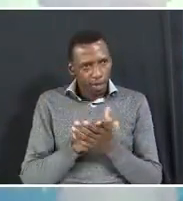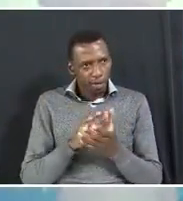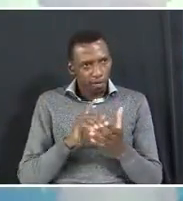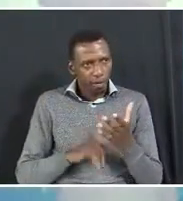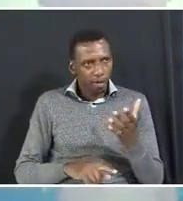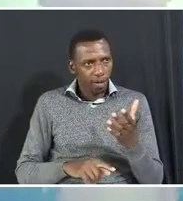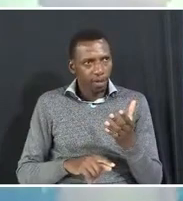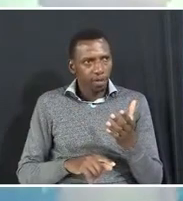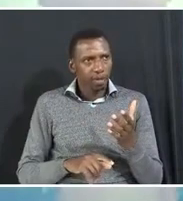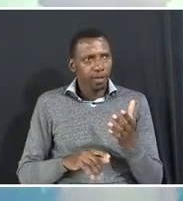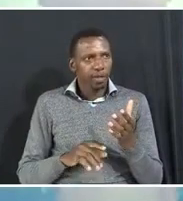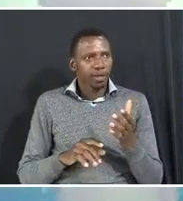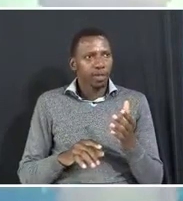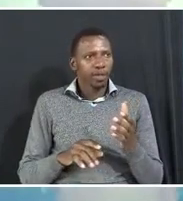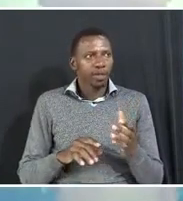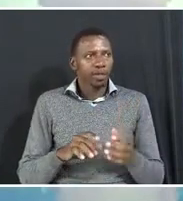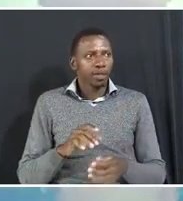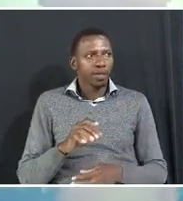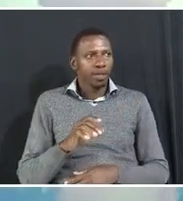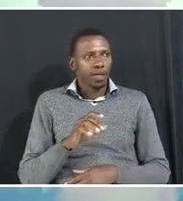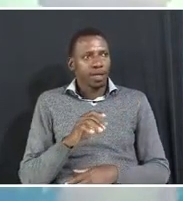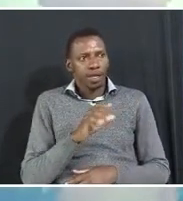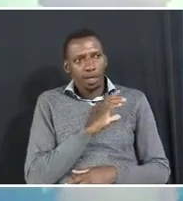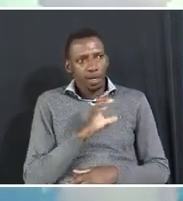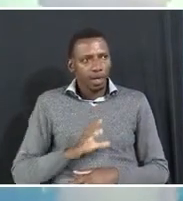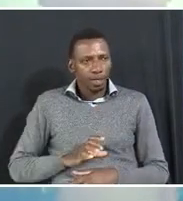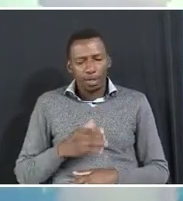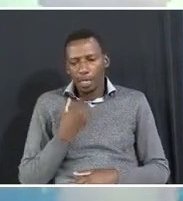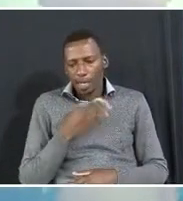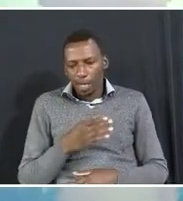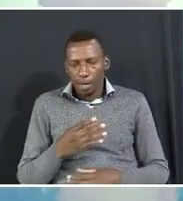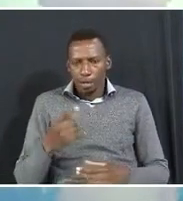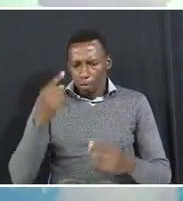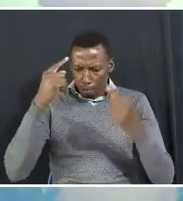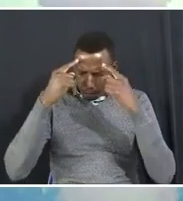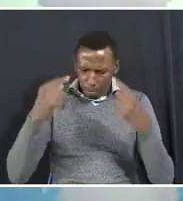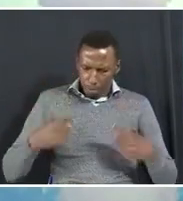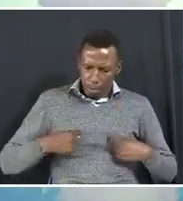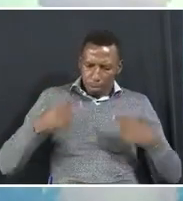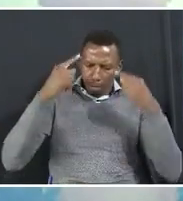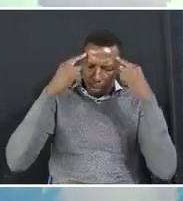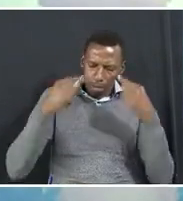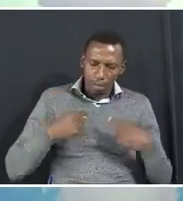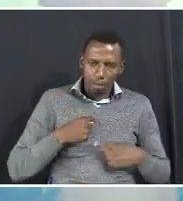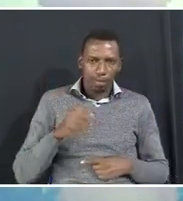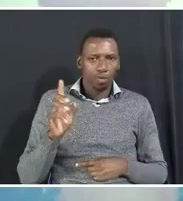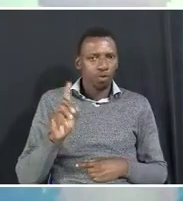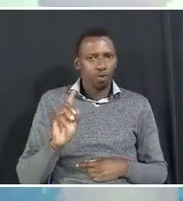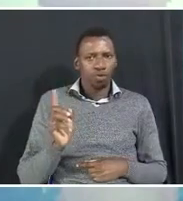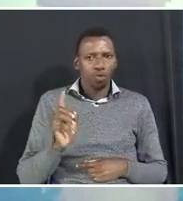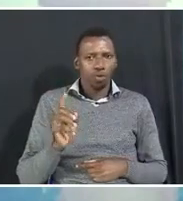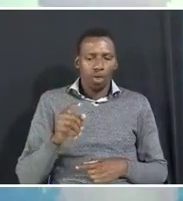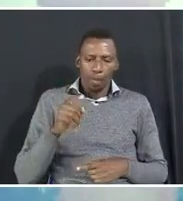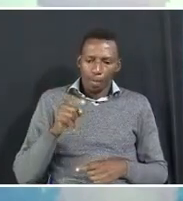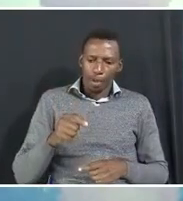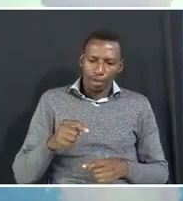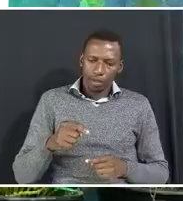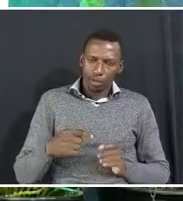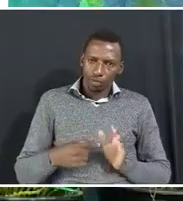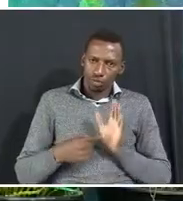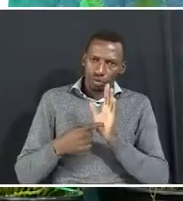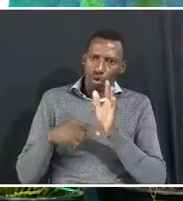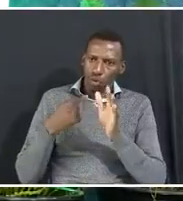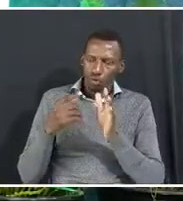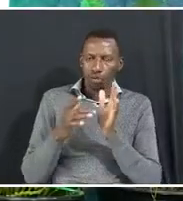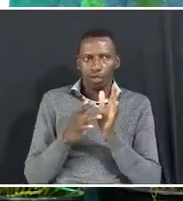nalo litenda liniangaze mimi, linafaa limuangaze yeye Yesu, na njia ya pekee